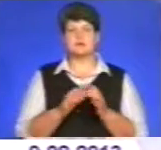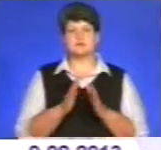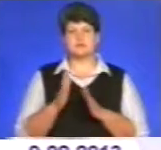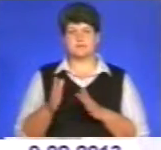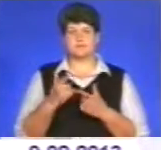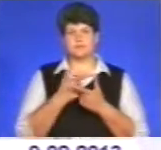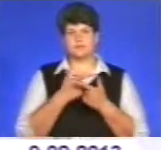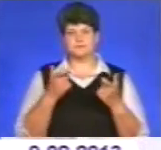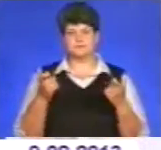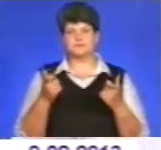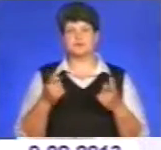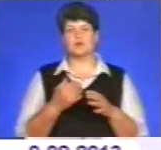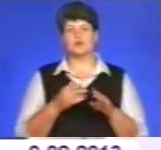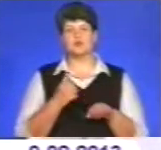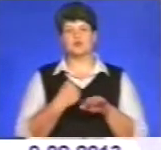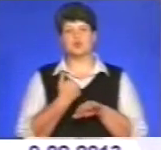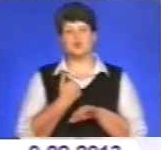Інформаційні системи на основі наземних та